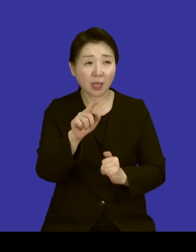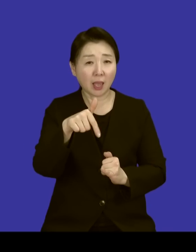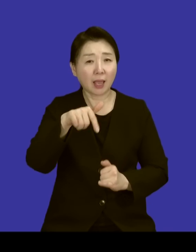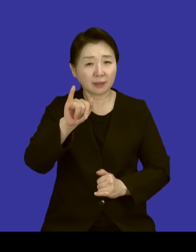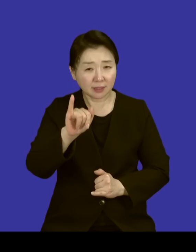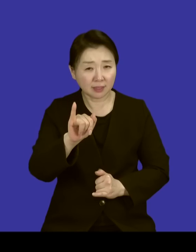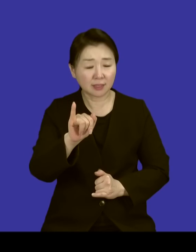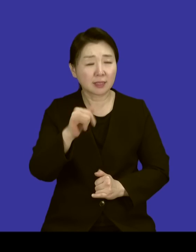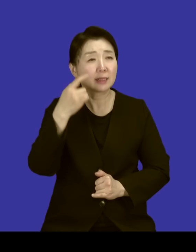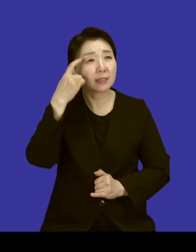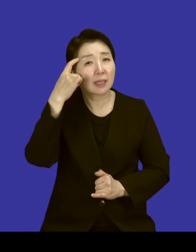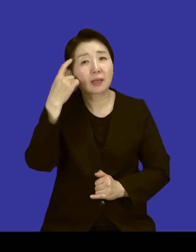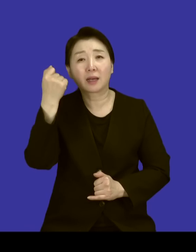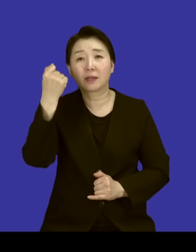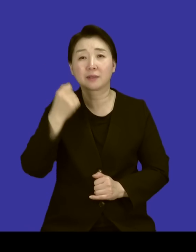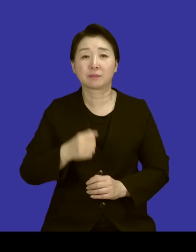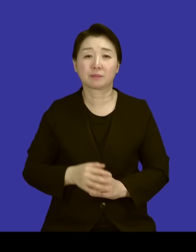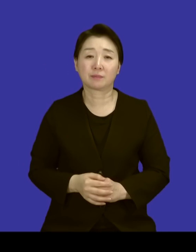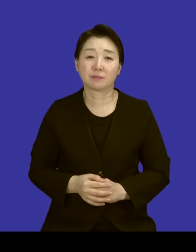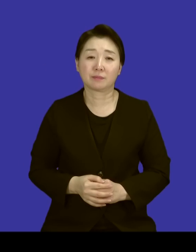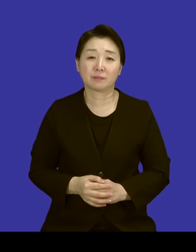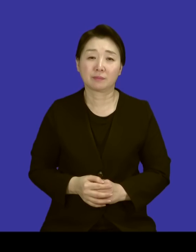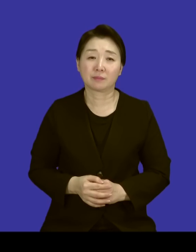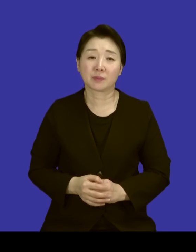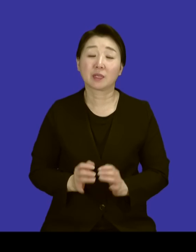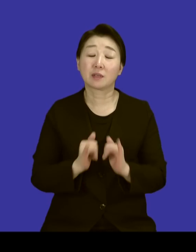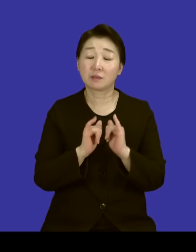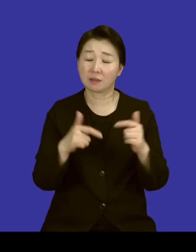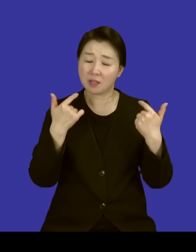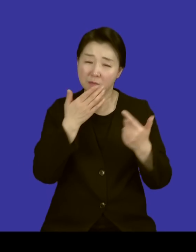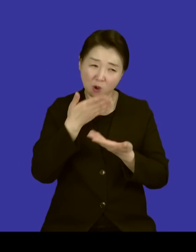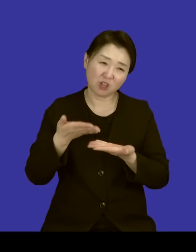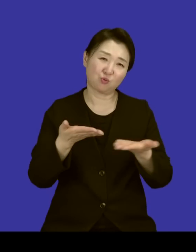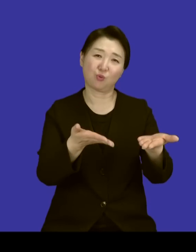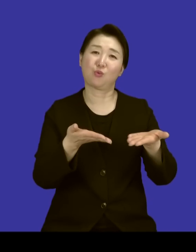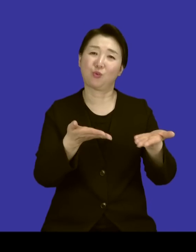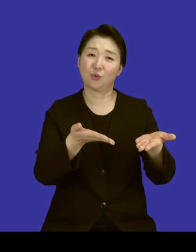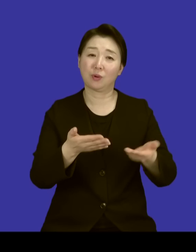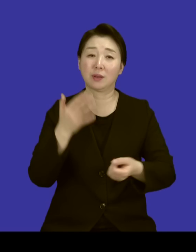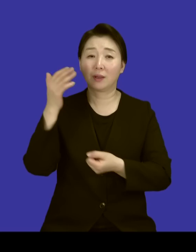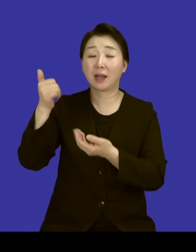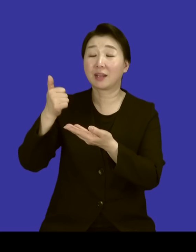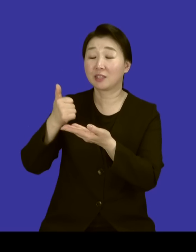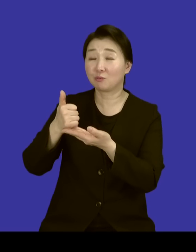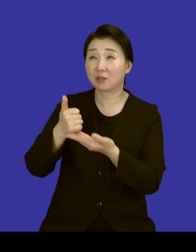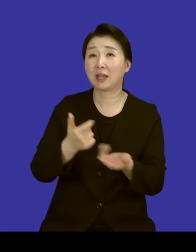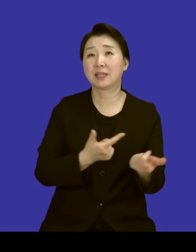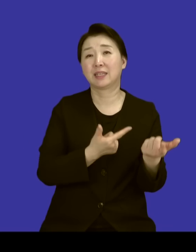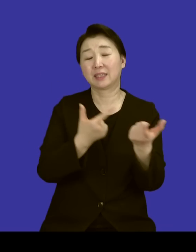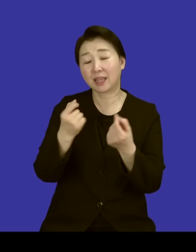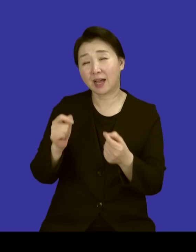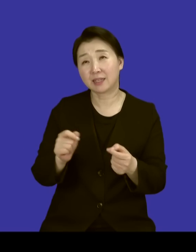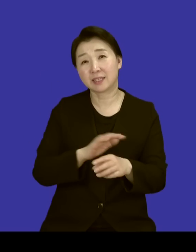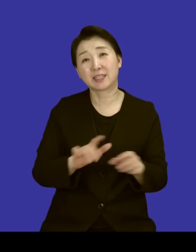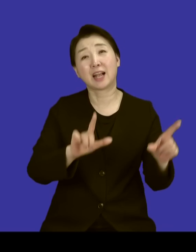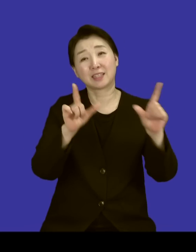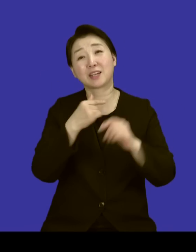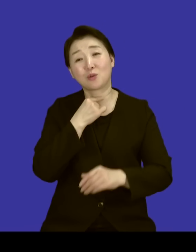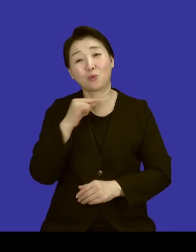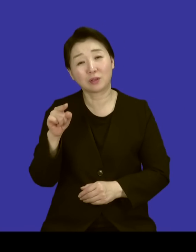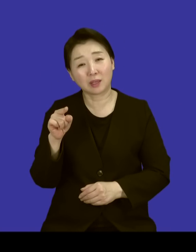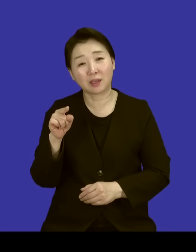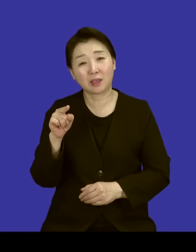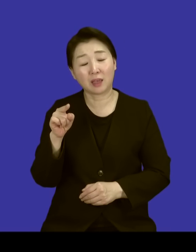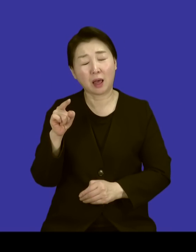유일한 한 끼일 거다. 그런 분들을 제가 매일 목격하죠. 하나님은 우리가 다 같이 잘 살기를 원하시는데 이 예. 편차가